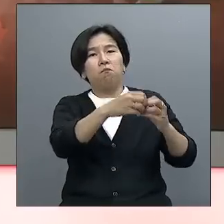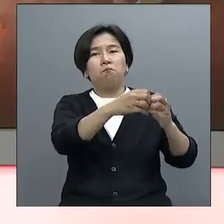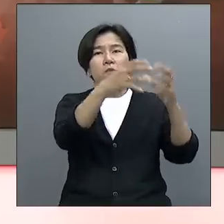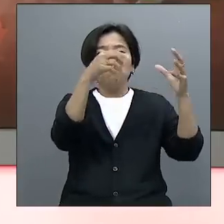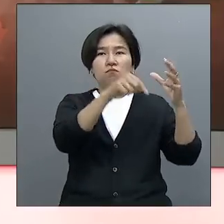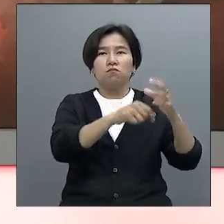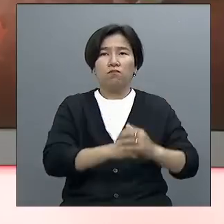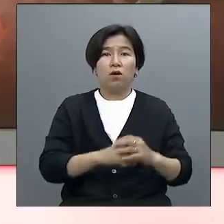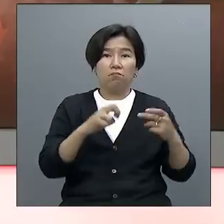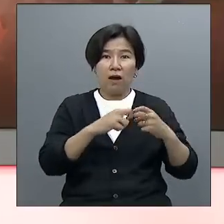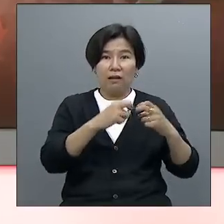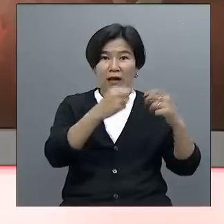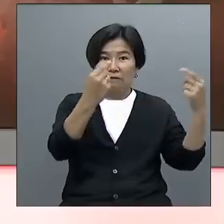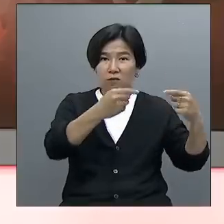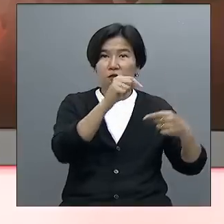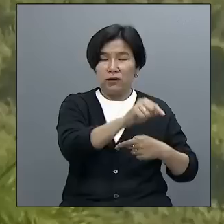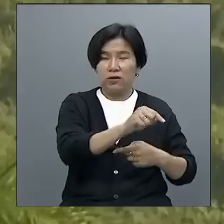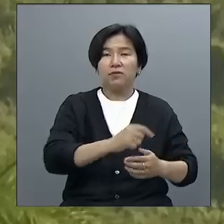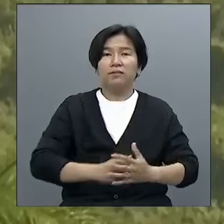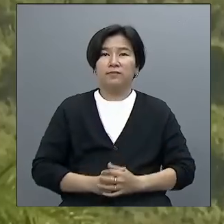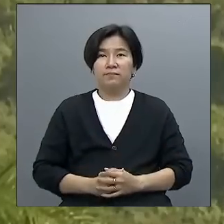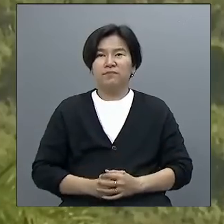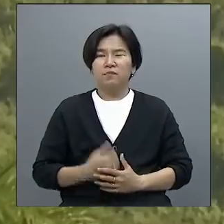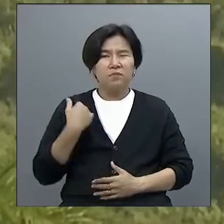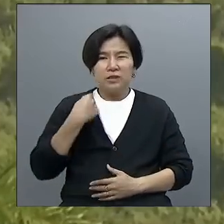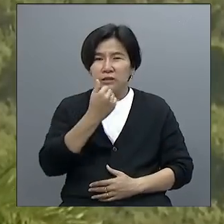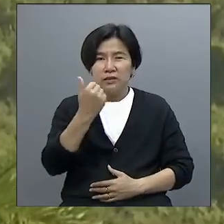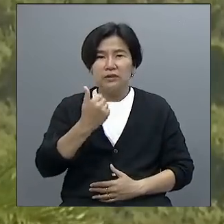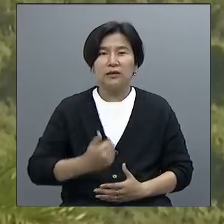ไม่ใช่เรื่องขัดแย้งเพียงเรื่องเดียวของสองชาตินี้ค่ะ